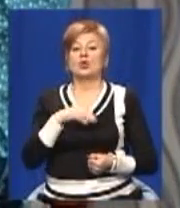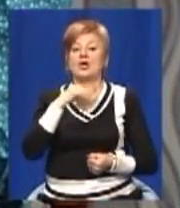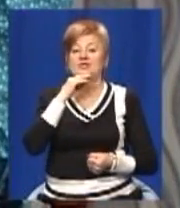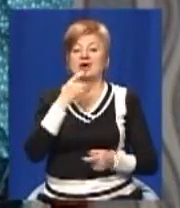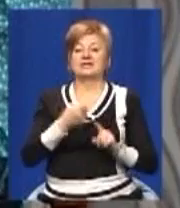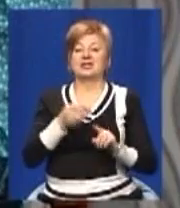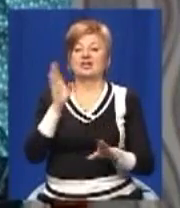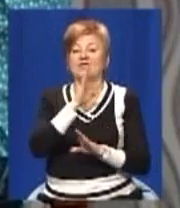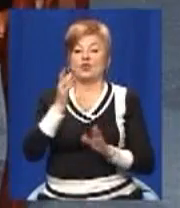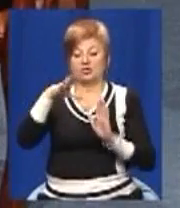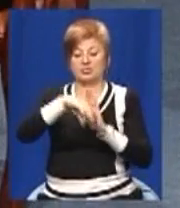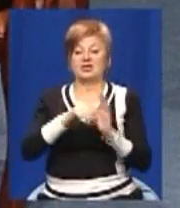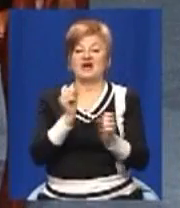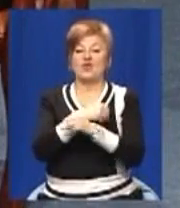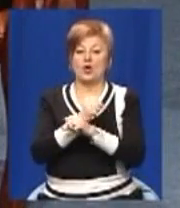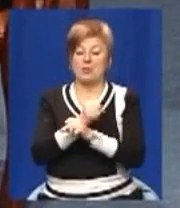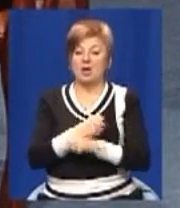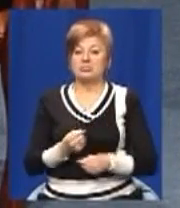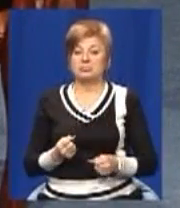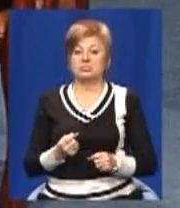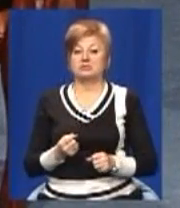вистачає цієї води у горбах?